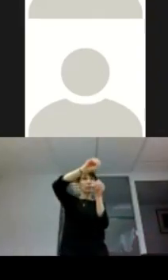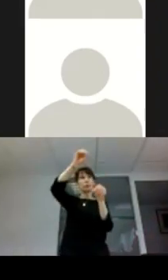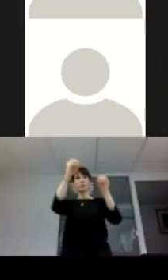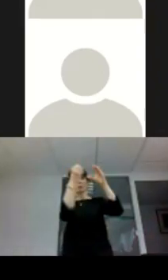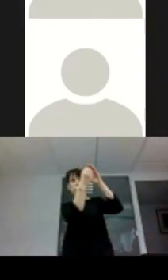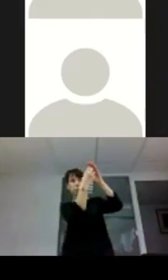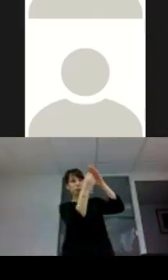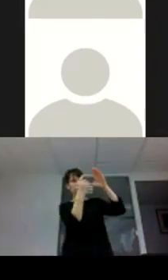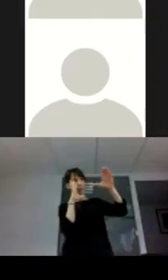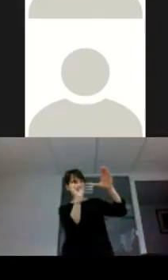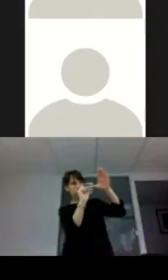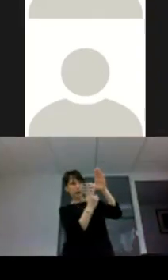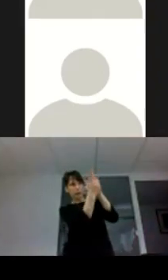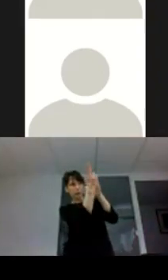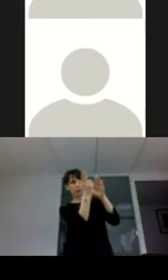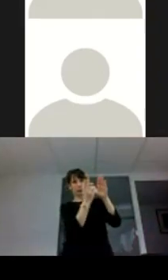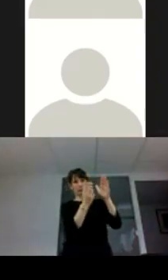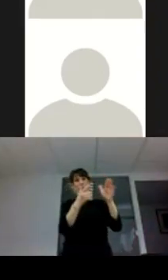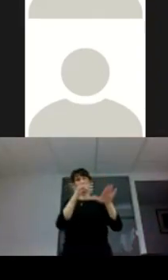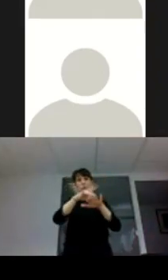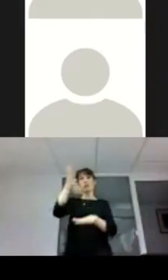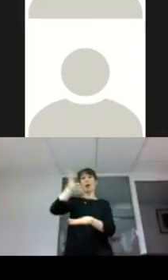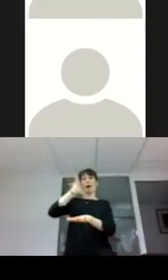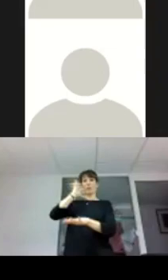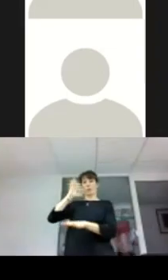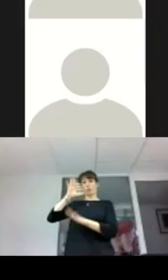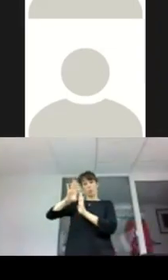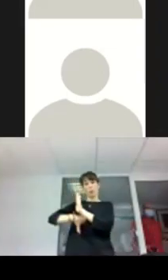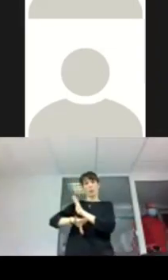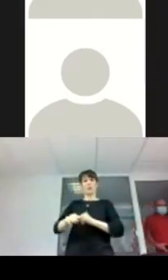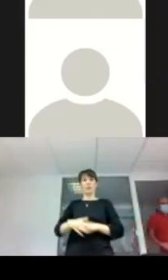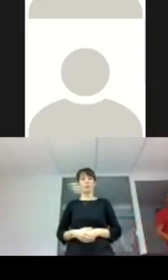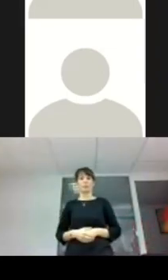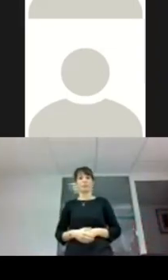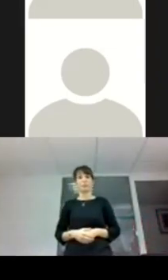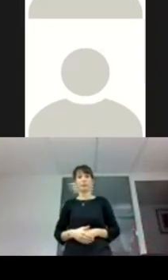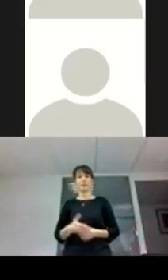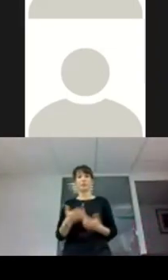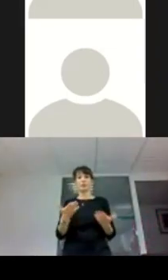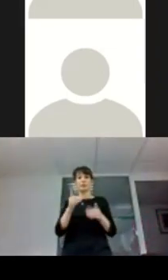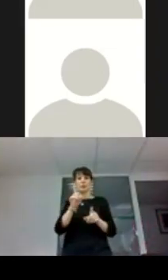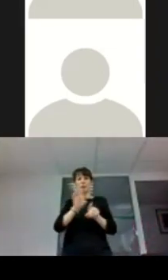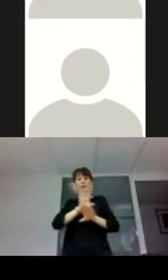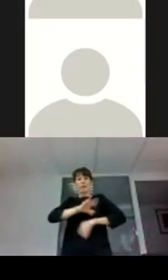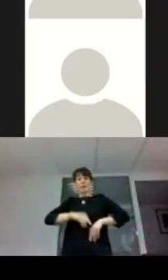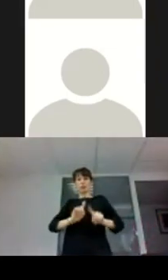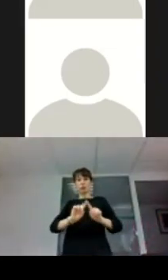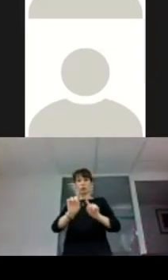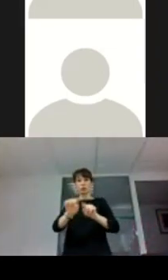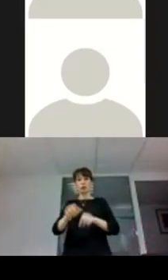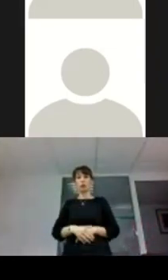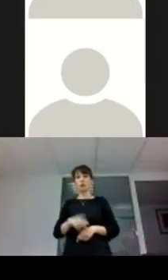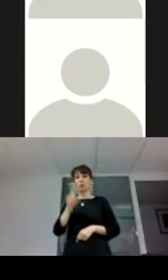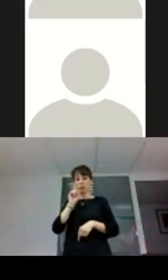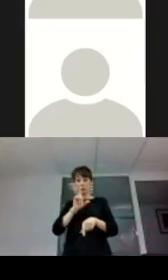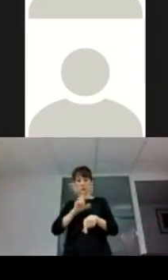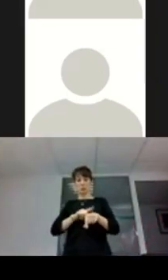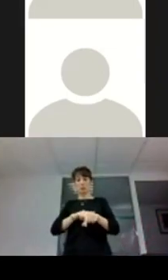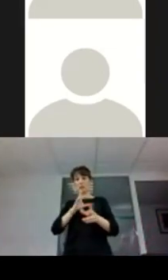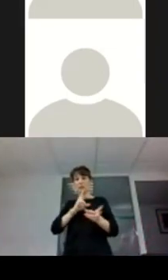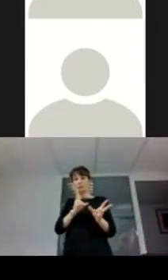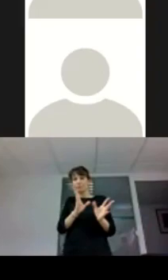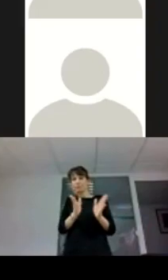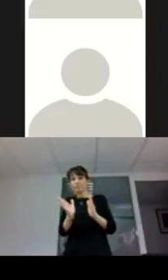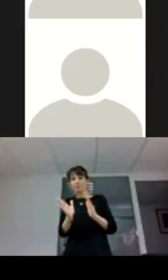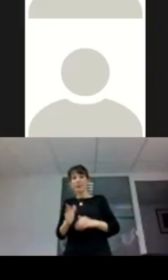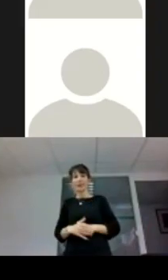importantes des lésions qui, il y a quelques années, n'étaient pas faisables par cette voie d'abord. Il y a une dernière chose sur laquelle je voulais